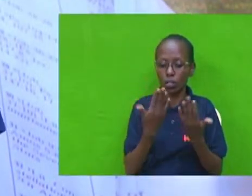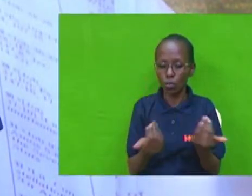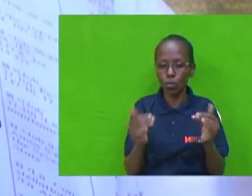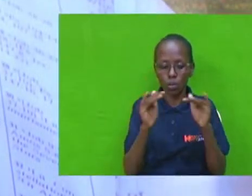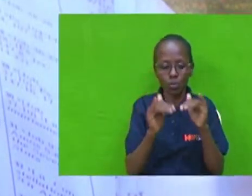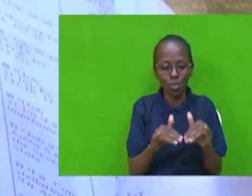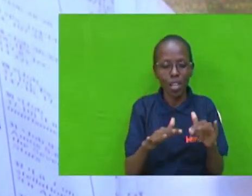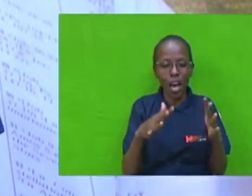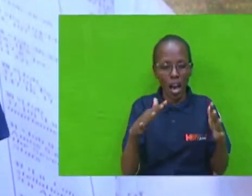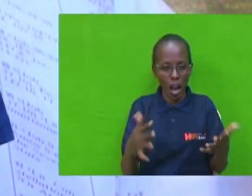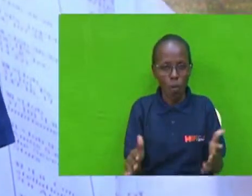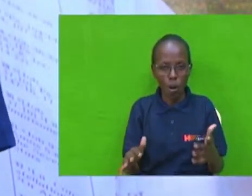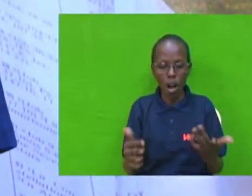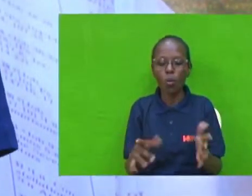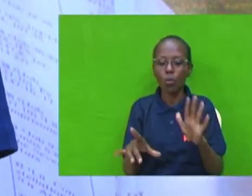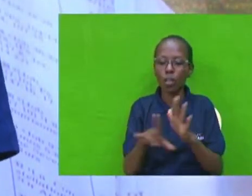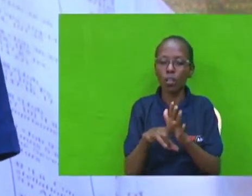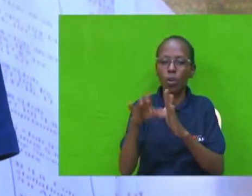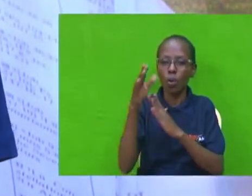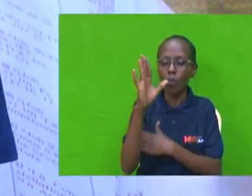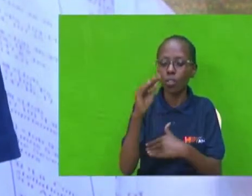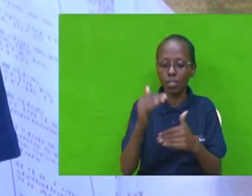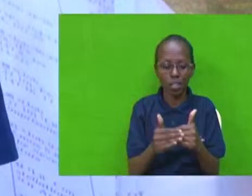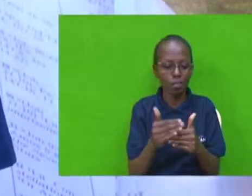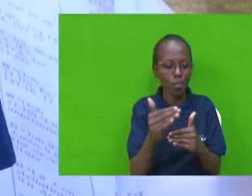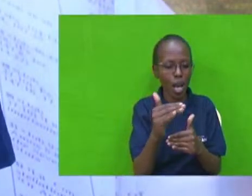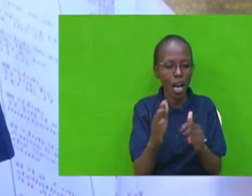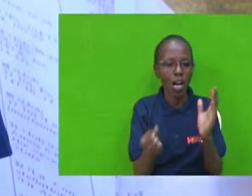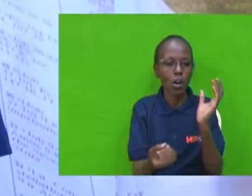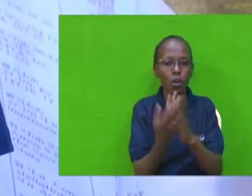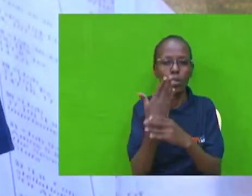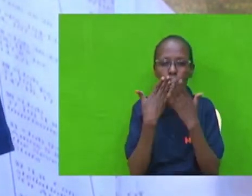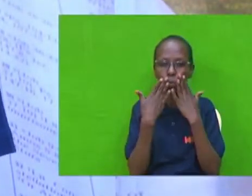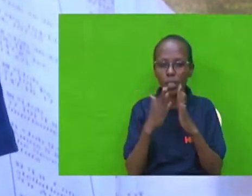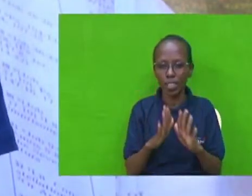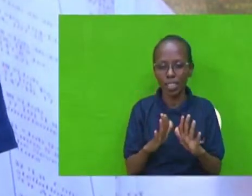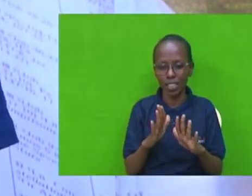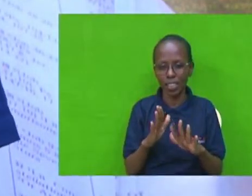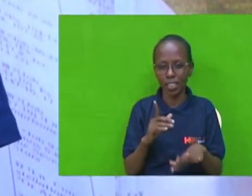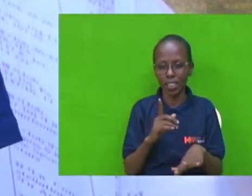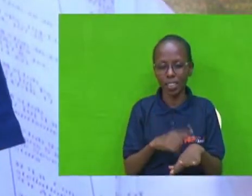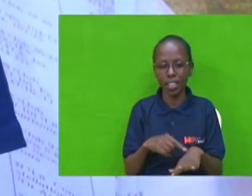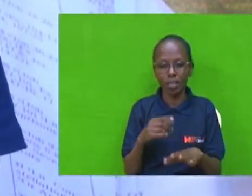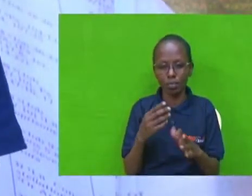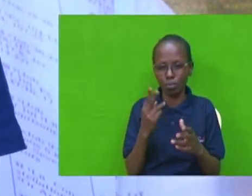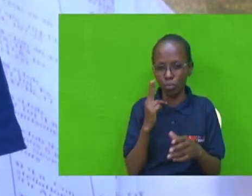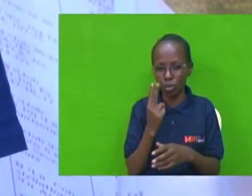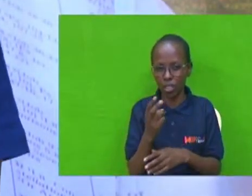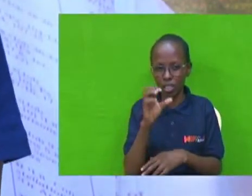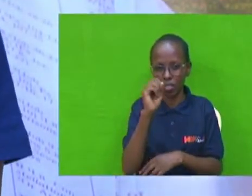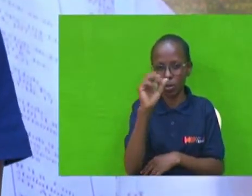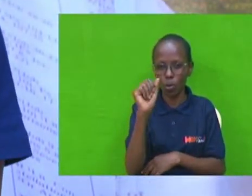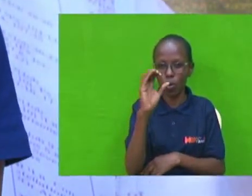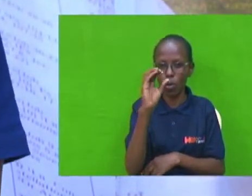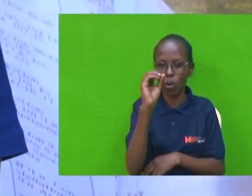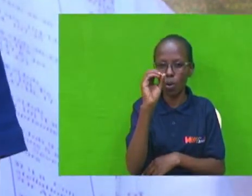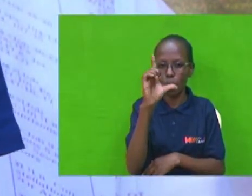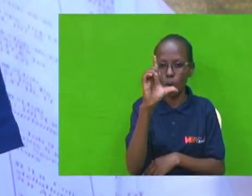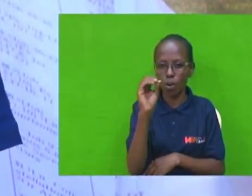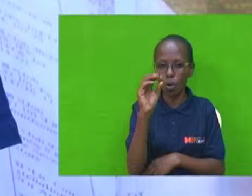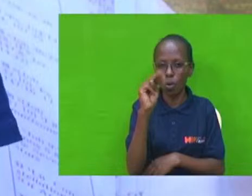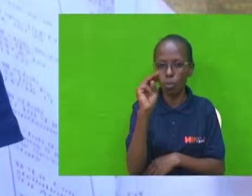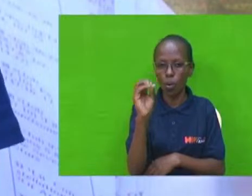katika maamrisho ya Mungu. Kwa hiyo hata kule mbele akishakuwa mtu mzima, kama atakiuka, maana naona hata kuna mtoto Sulemani badali aenda kuongoza kuabudu